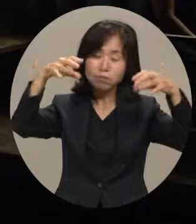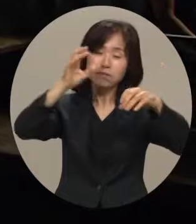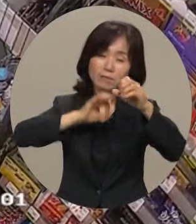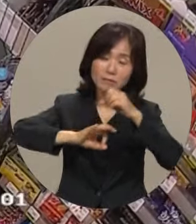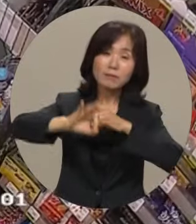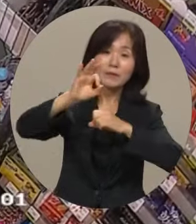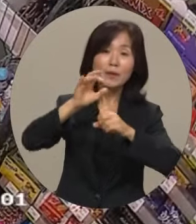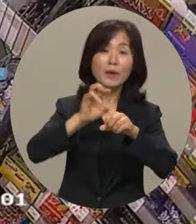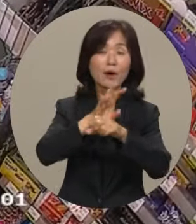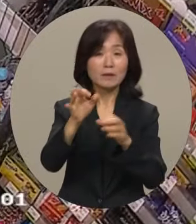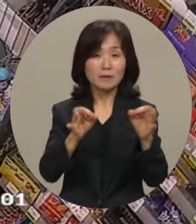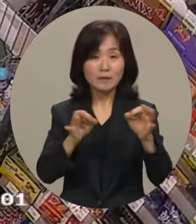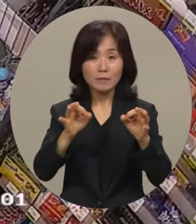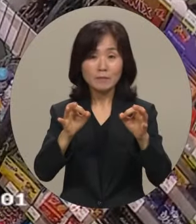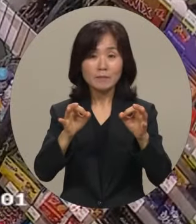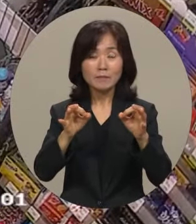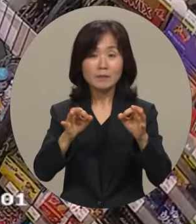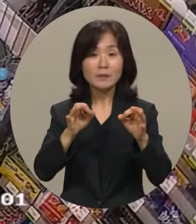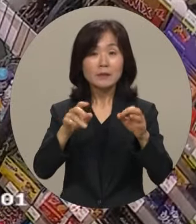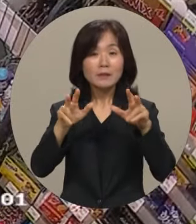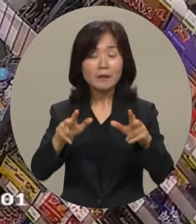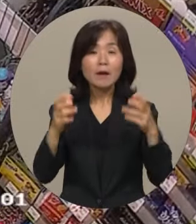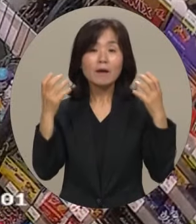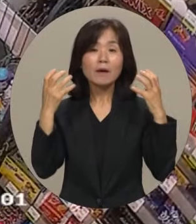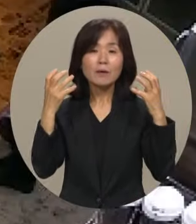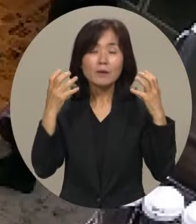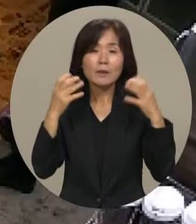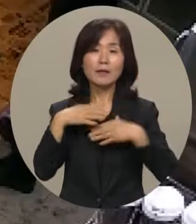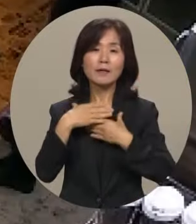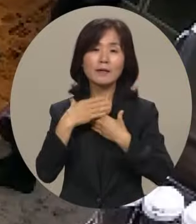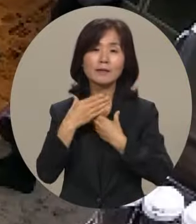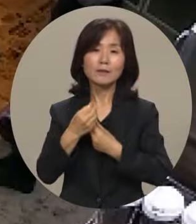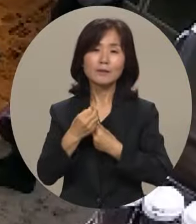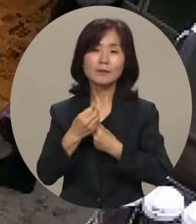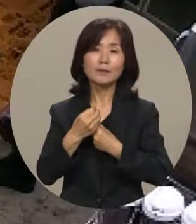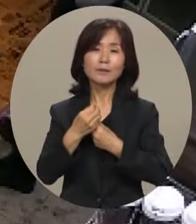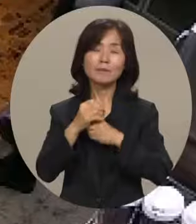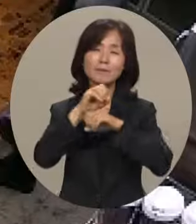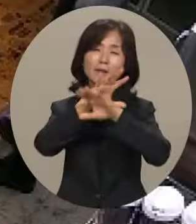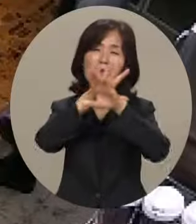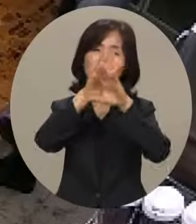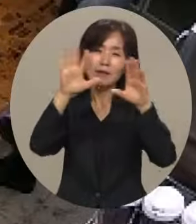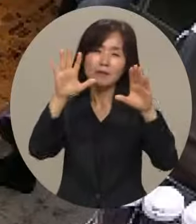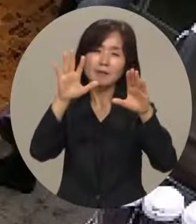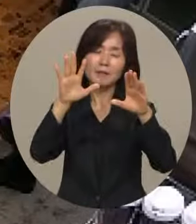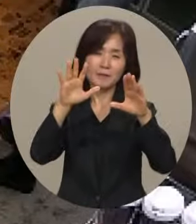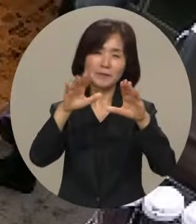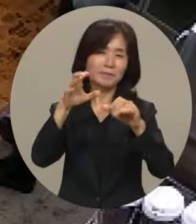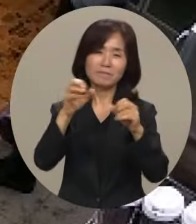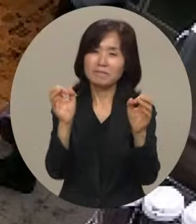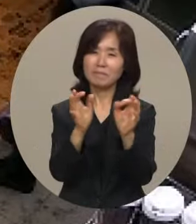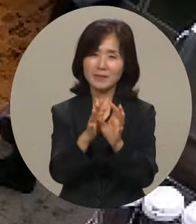편의점들. 촘촘한 점포망으로 이제는 아동 안전까지 환하게 불을 비추고 있습니다. EBS 뉴스 송성환입니다.